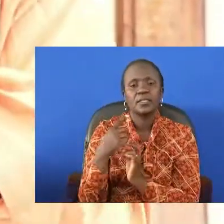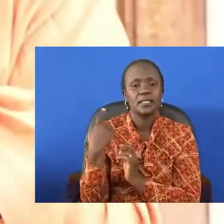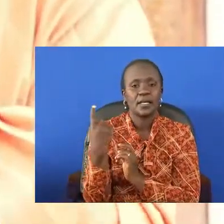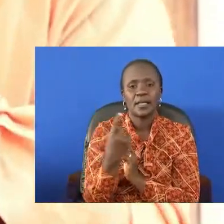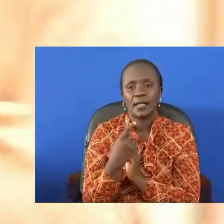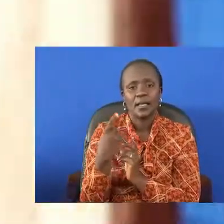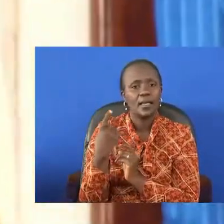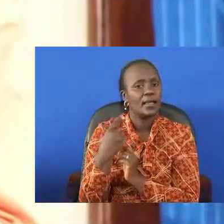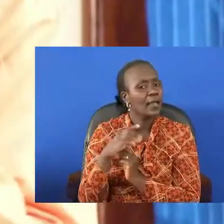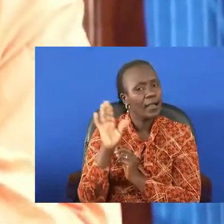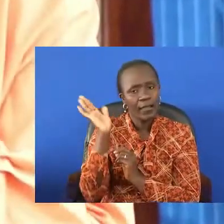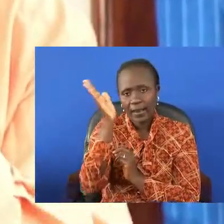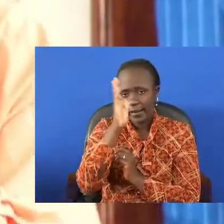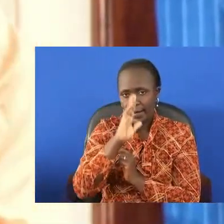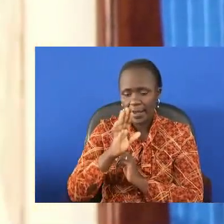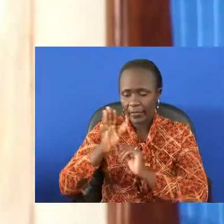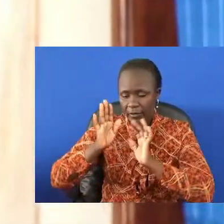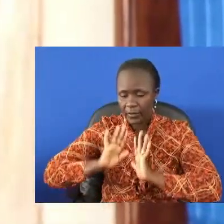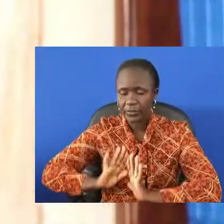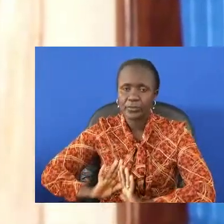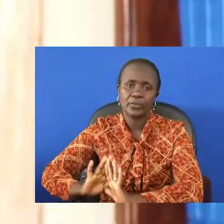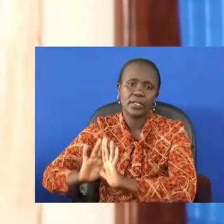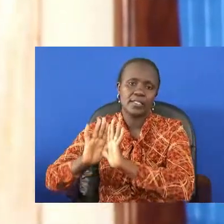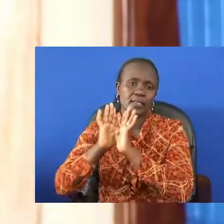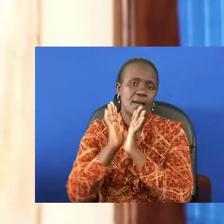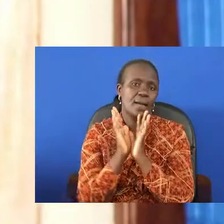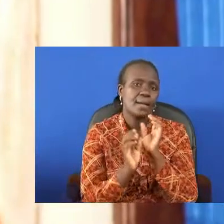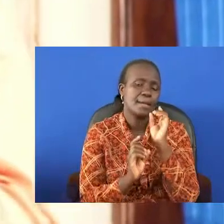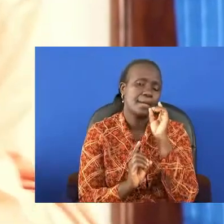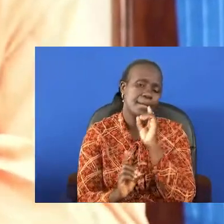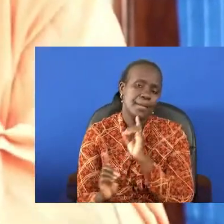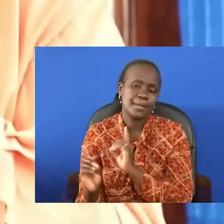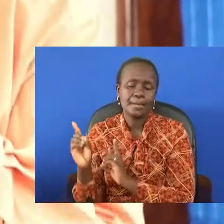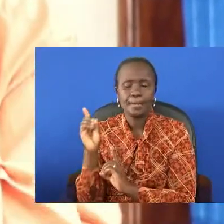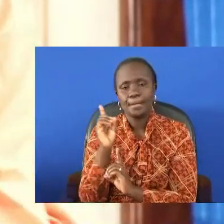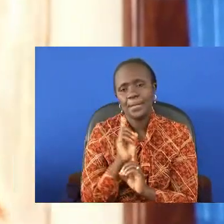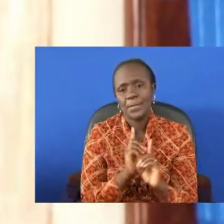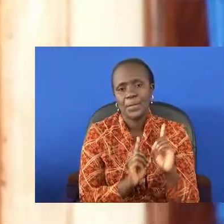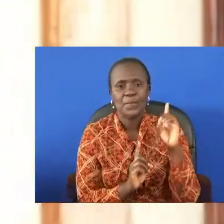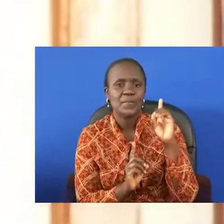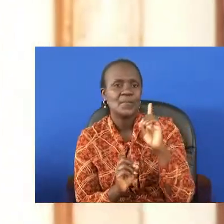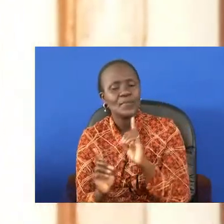Yesu peke hawezi kuacha.